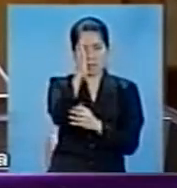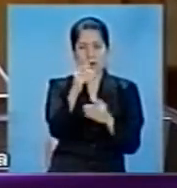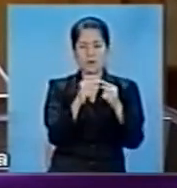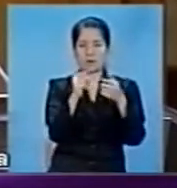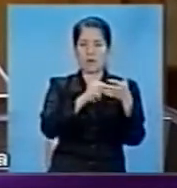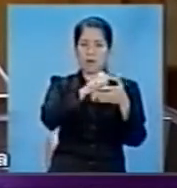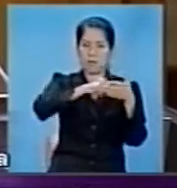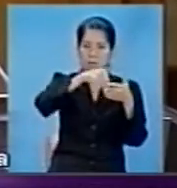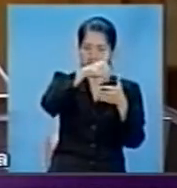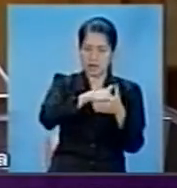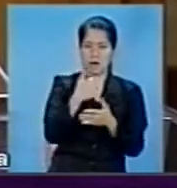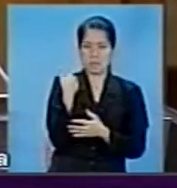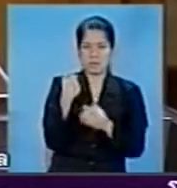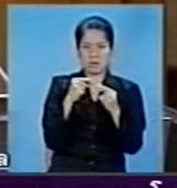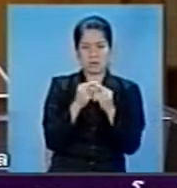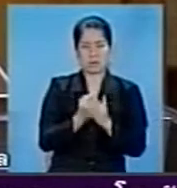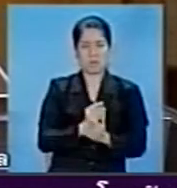สันติเป็นธรรม